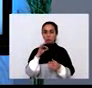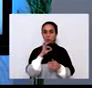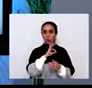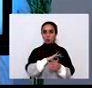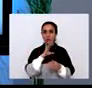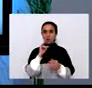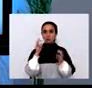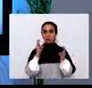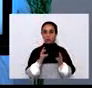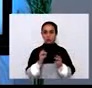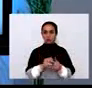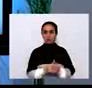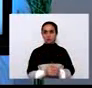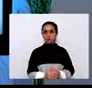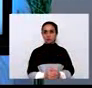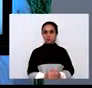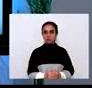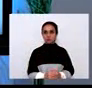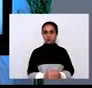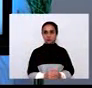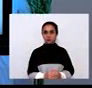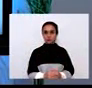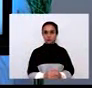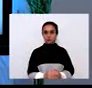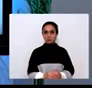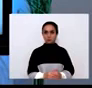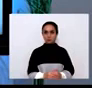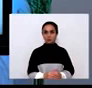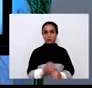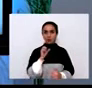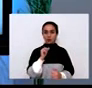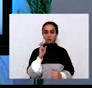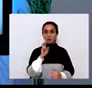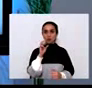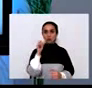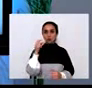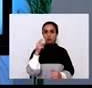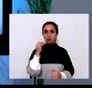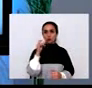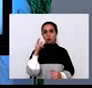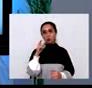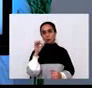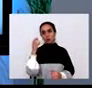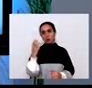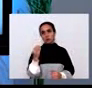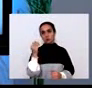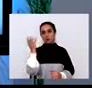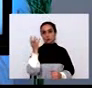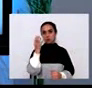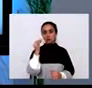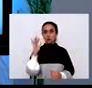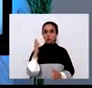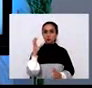а беда. А дружит с запятой. Белые лучи уставшего солнца то гаснут в облаках,